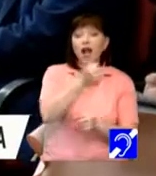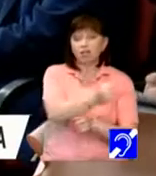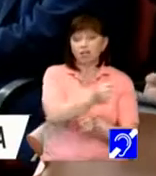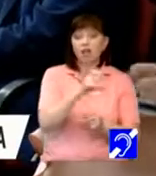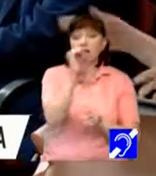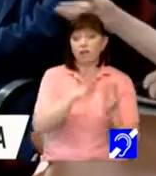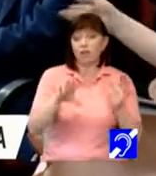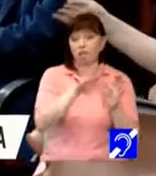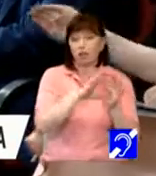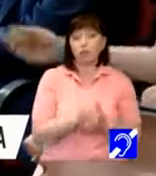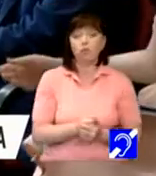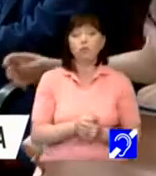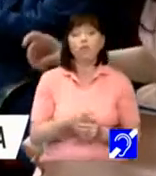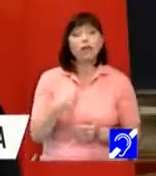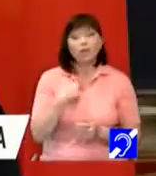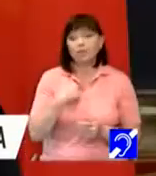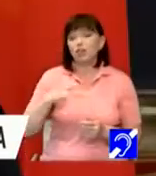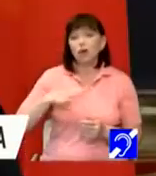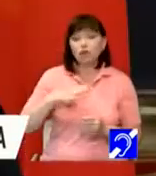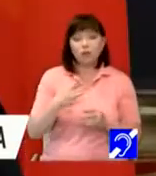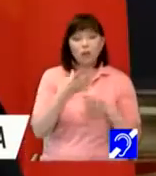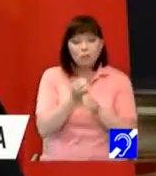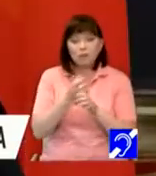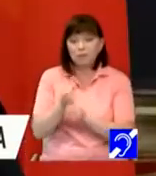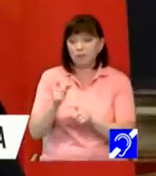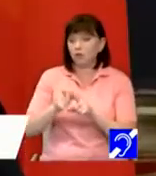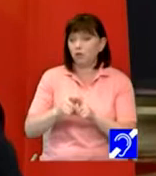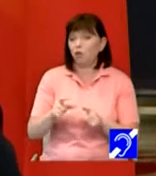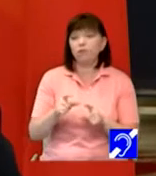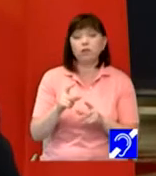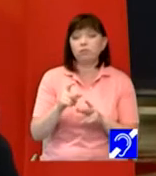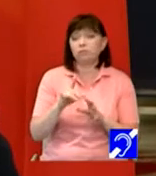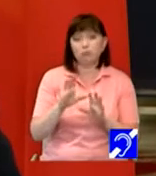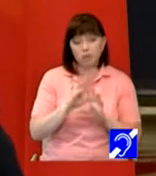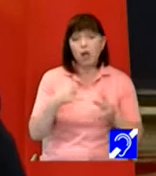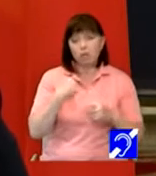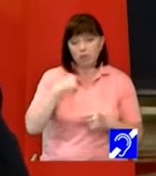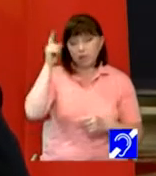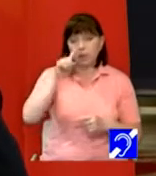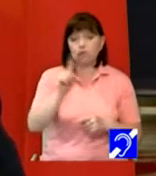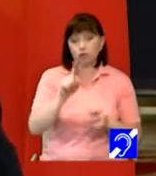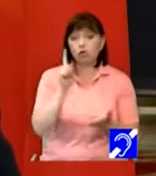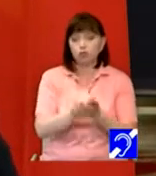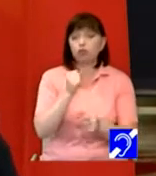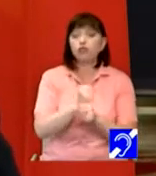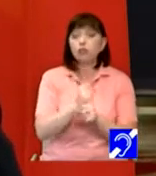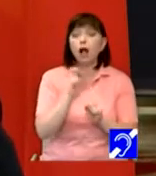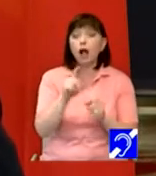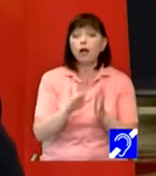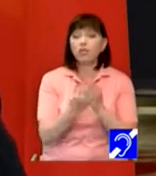așteptăm scurtături, să ni se ofere etape, să ardem etape. Noi știm că trebuie să facem totul ca la